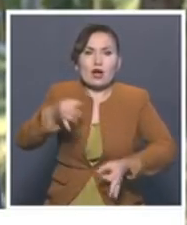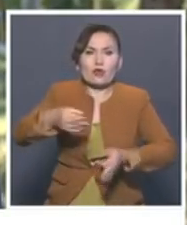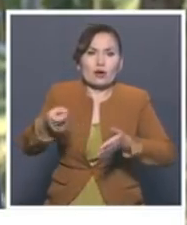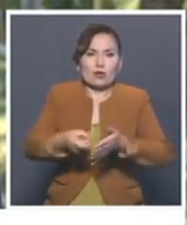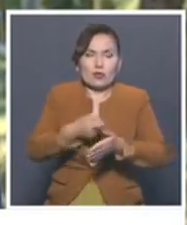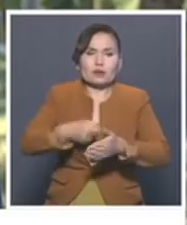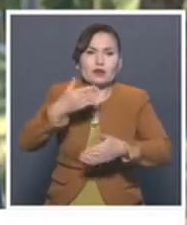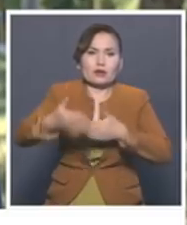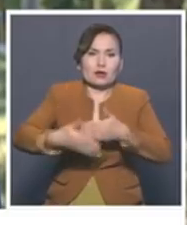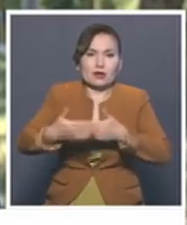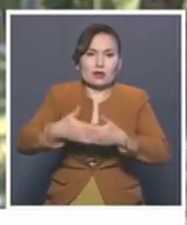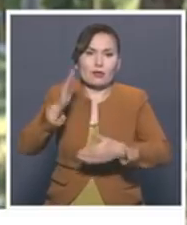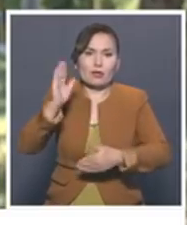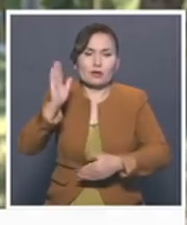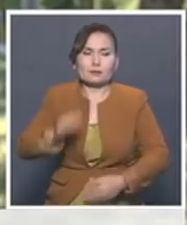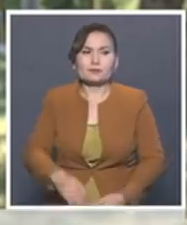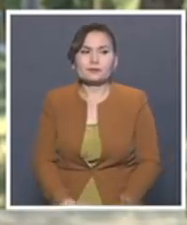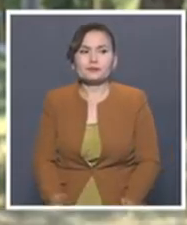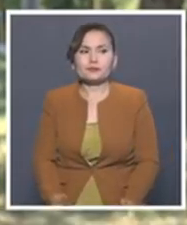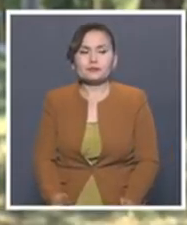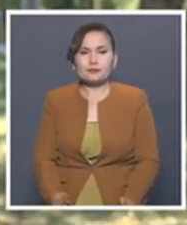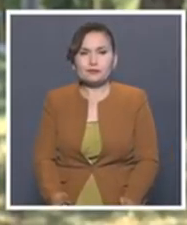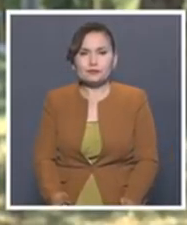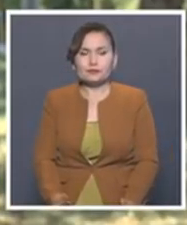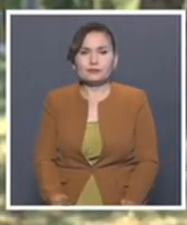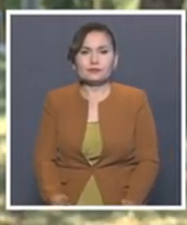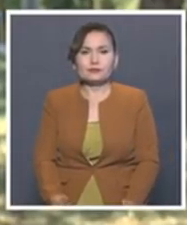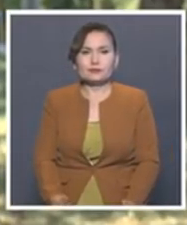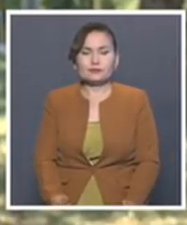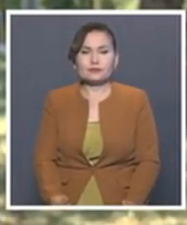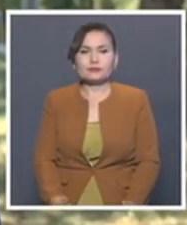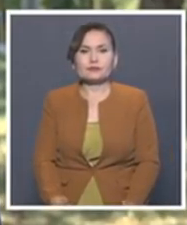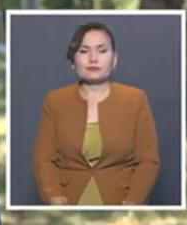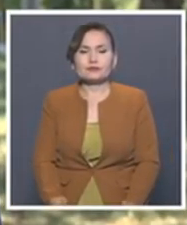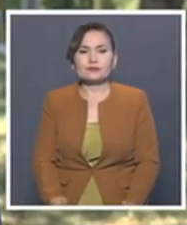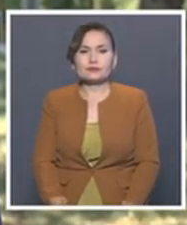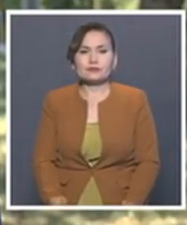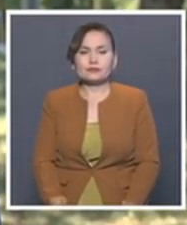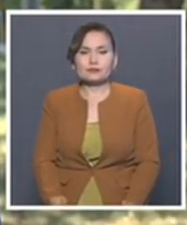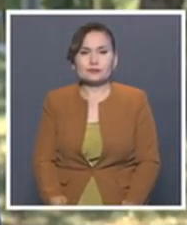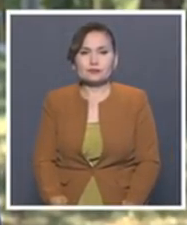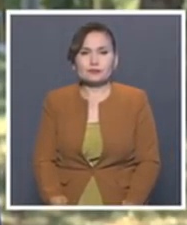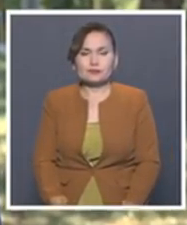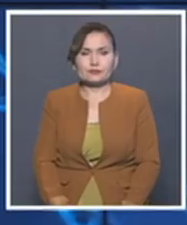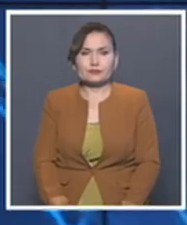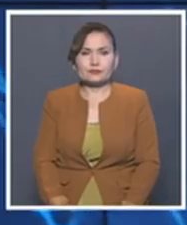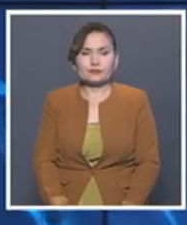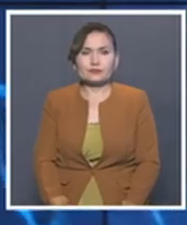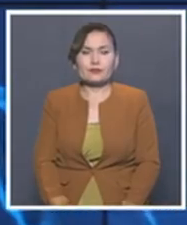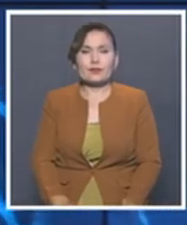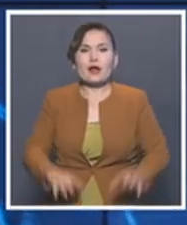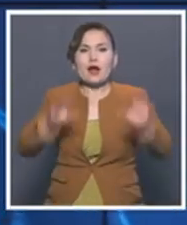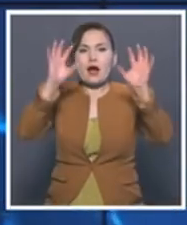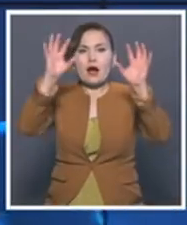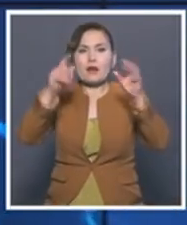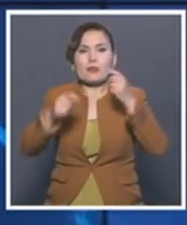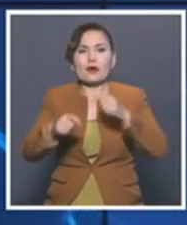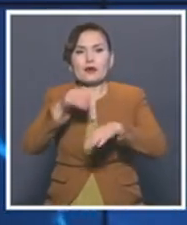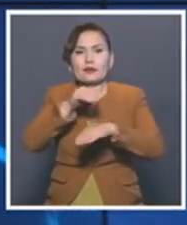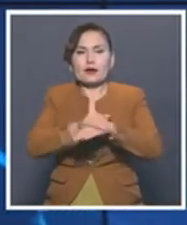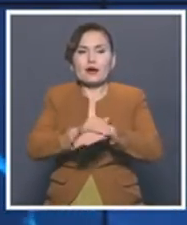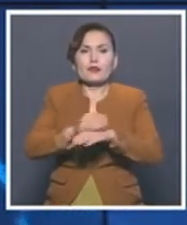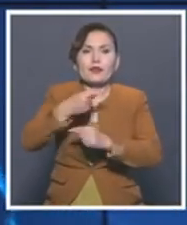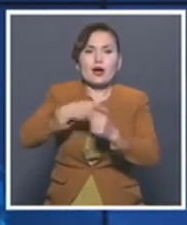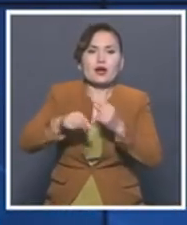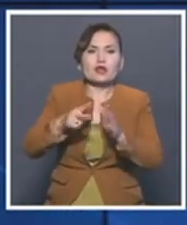жауапкершілікке тартылмақ. Нұрхан Ұрланұлы, Бауыржан Сәлмеке, Қазақстан ұлттық телеарнасы, Алматыдан. Заңсыз айналымнан